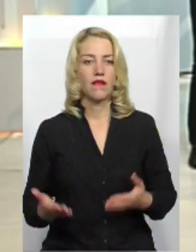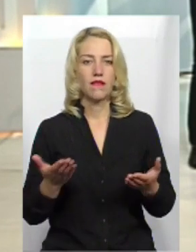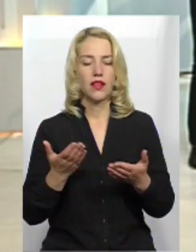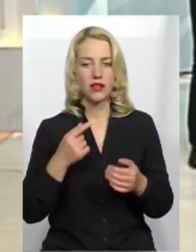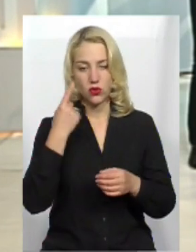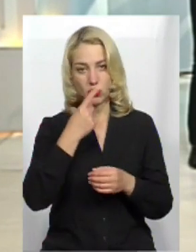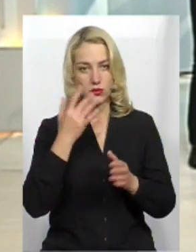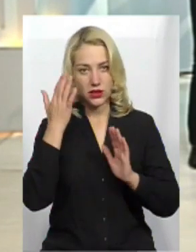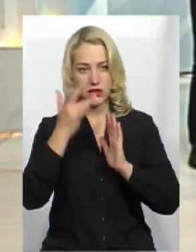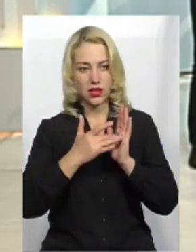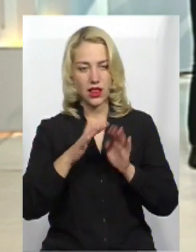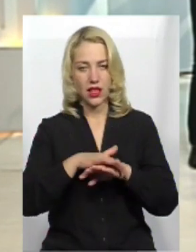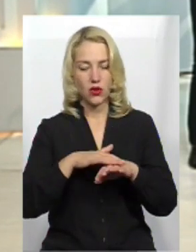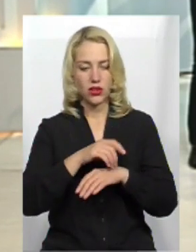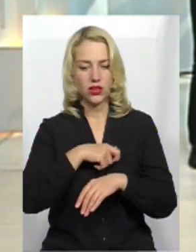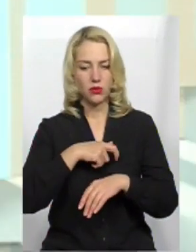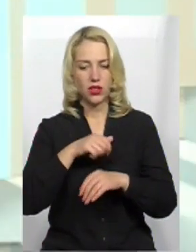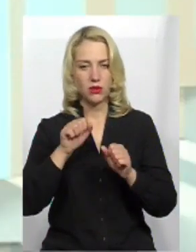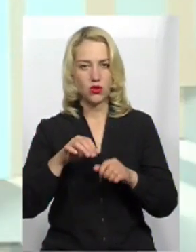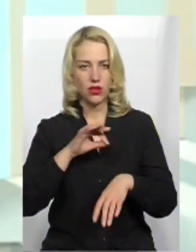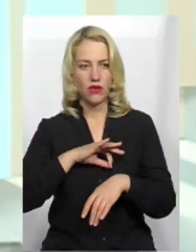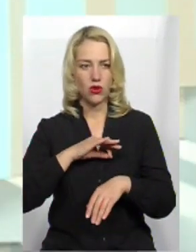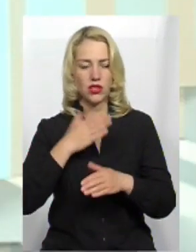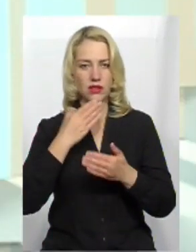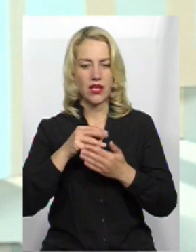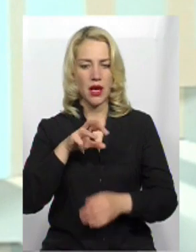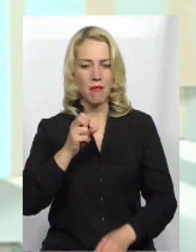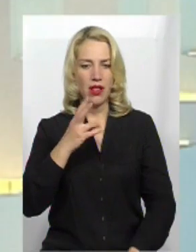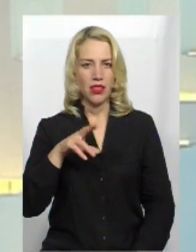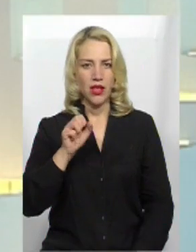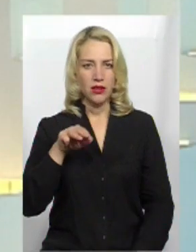яких особистих цілях народний депутат може використовувати свій мандат?